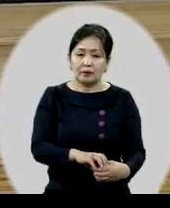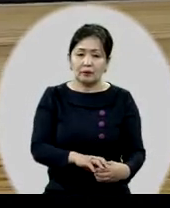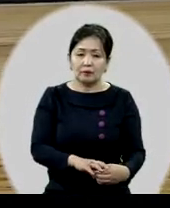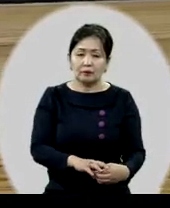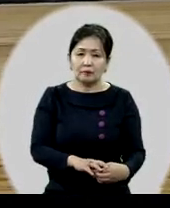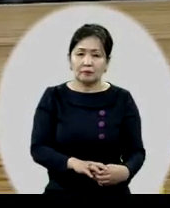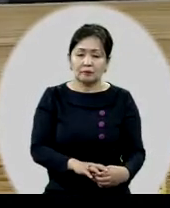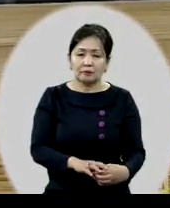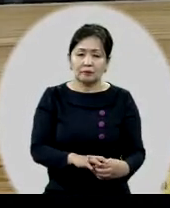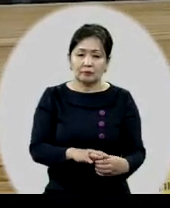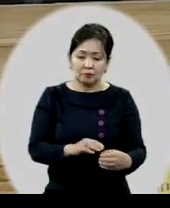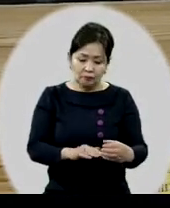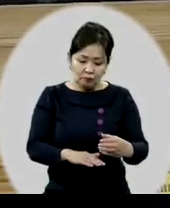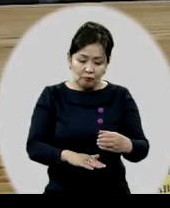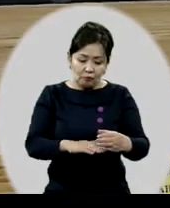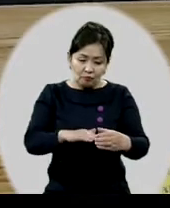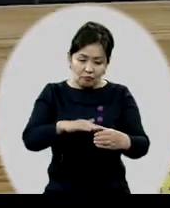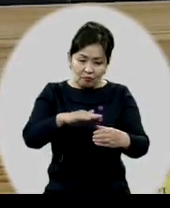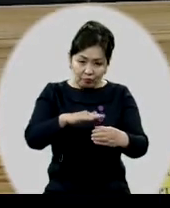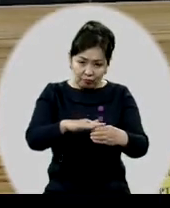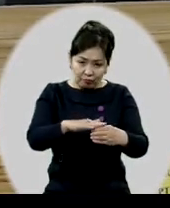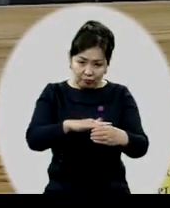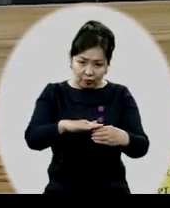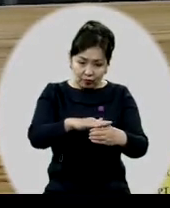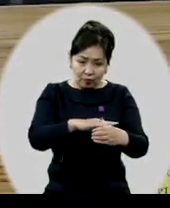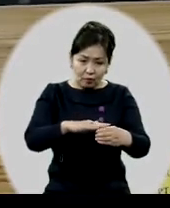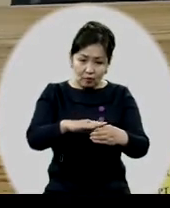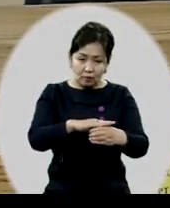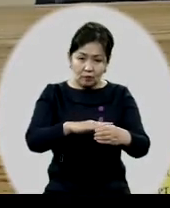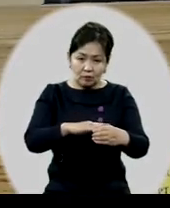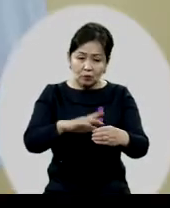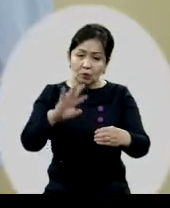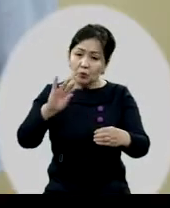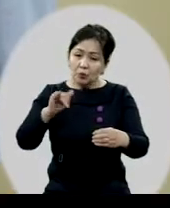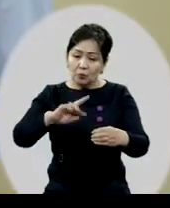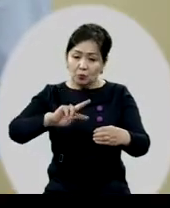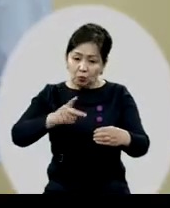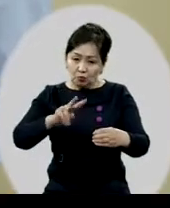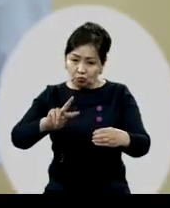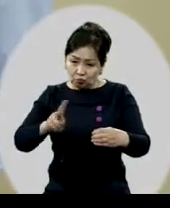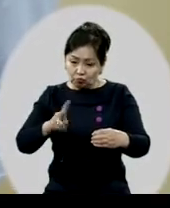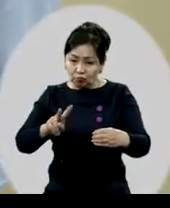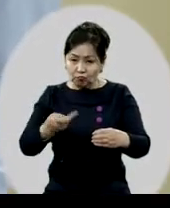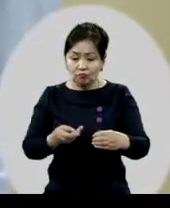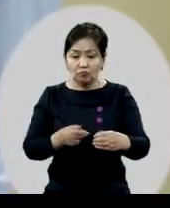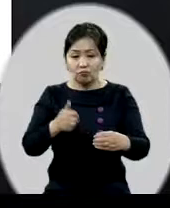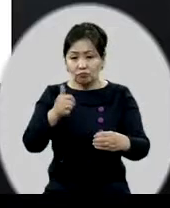2 дугаартай сав усаар дүүрлээ. Ямар өөрчлөлт гарсан бэ? Түүнийгээ тоон шулуунаар авч